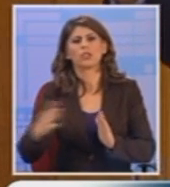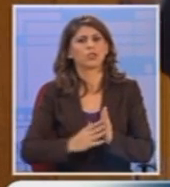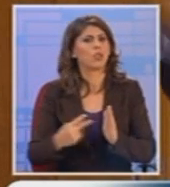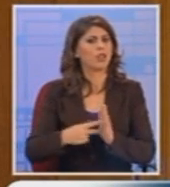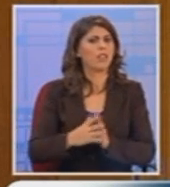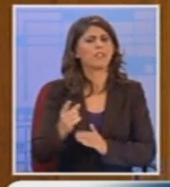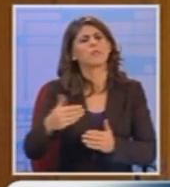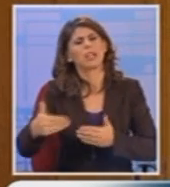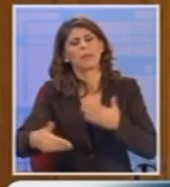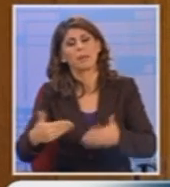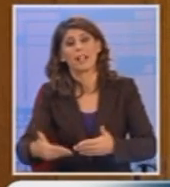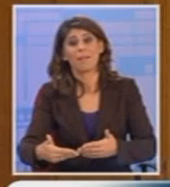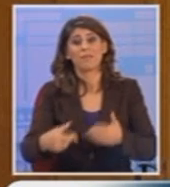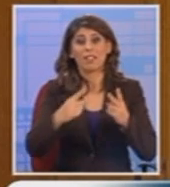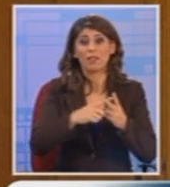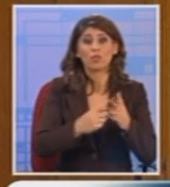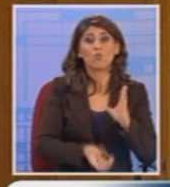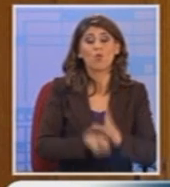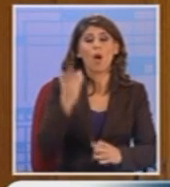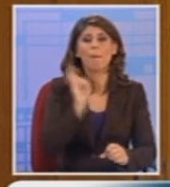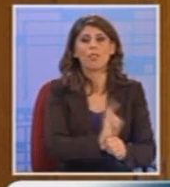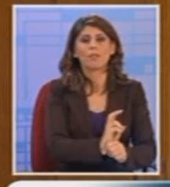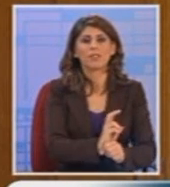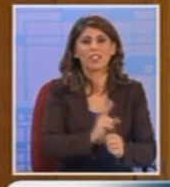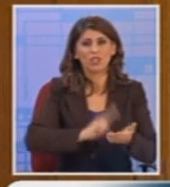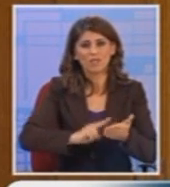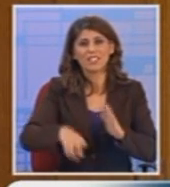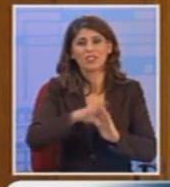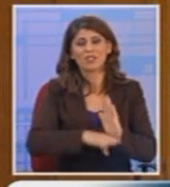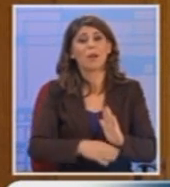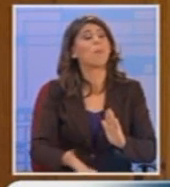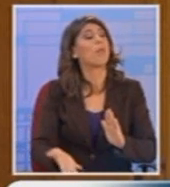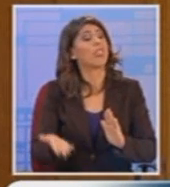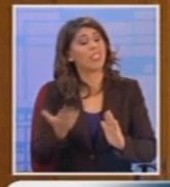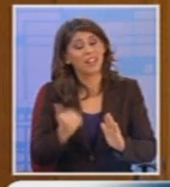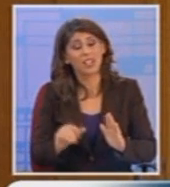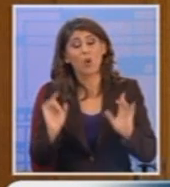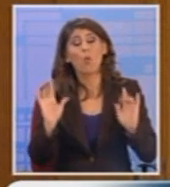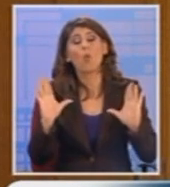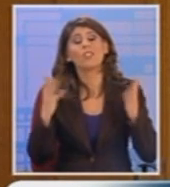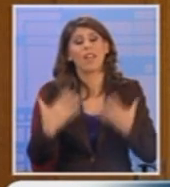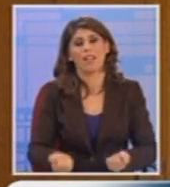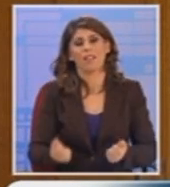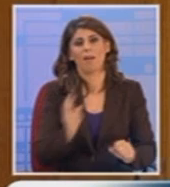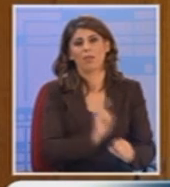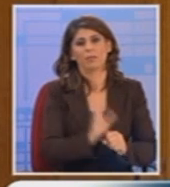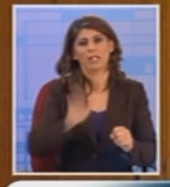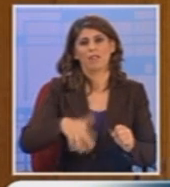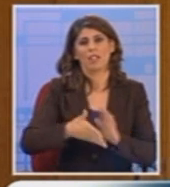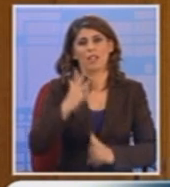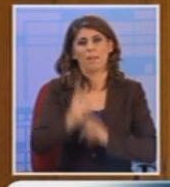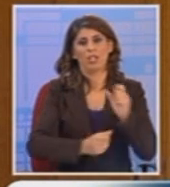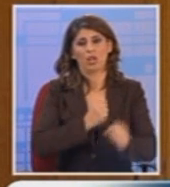κλπ. Και το δεύτερο είναι το νέο αποθεματικό. Ένα ασφαλιστικό σύστημα που δεν είχε ούτε έχει αποθεματικό τα τελευταία 15